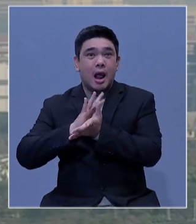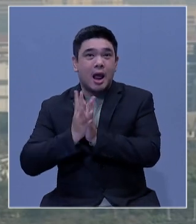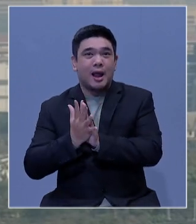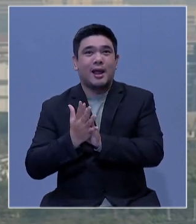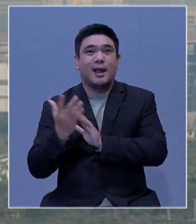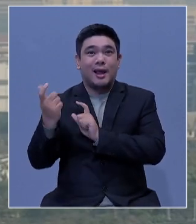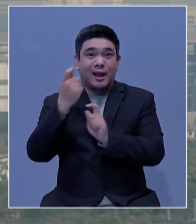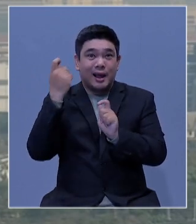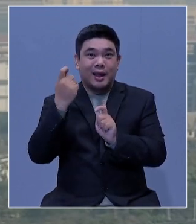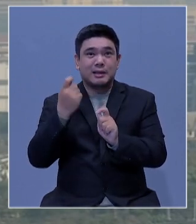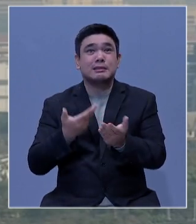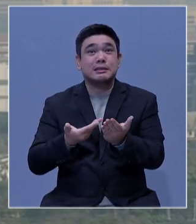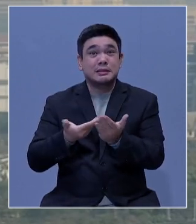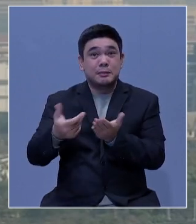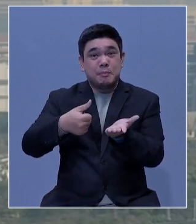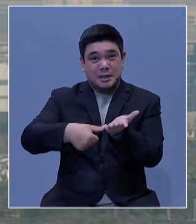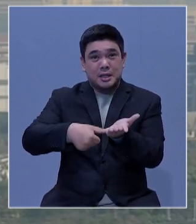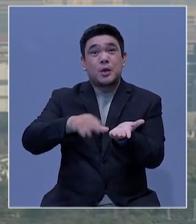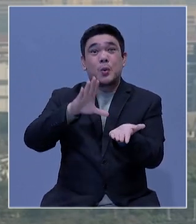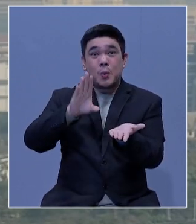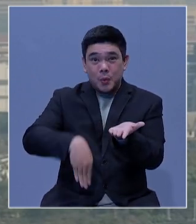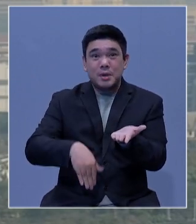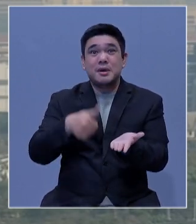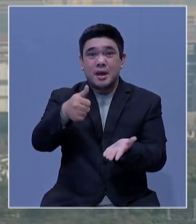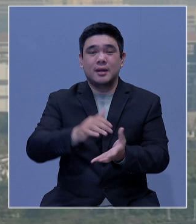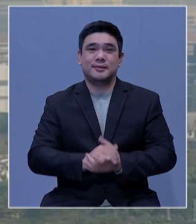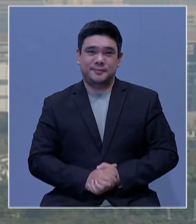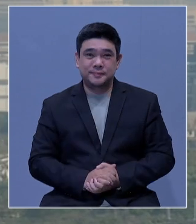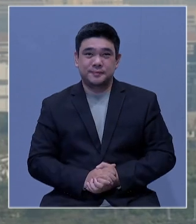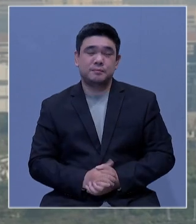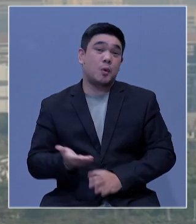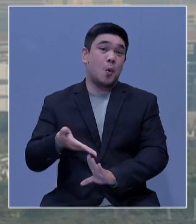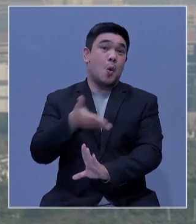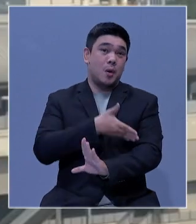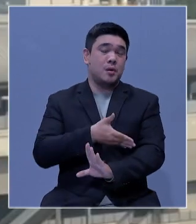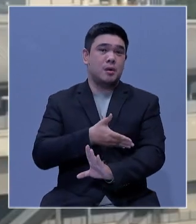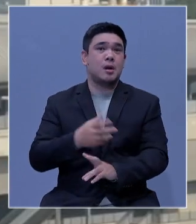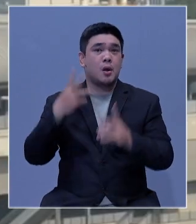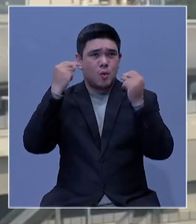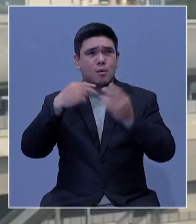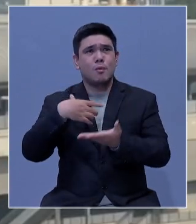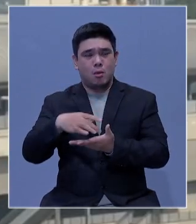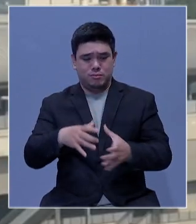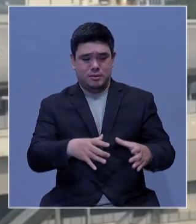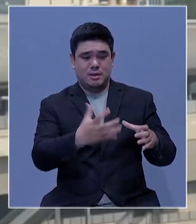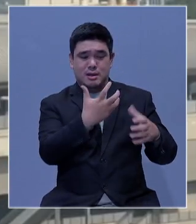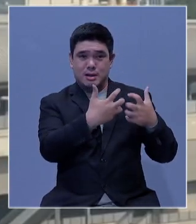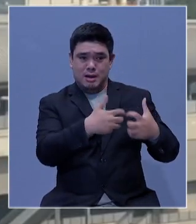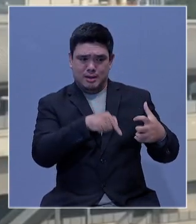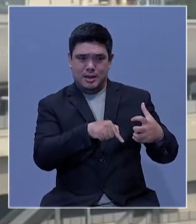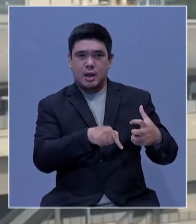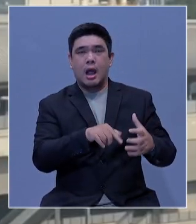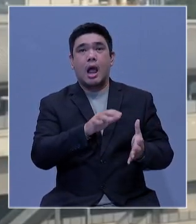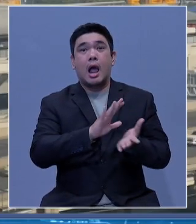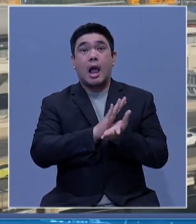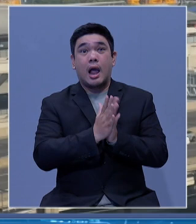เครื่อง้ออากาแล้วมารดหย่อนภาษีได้ด้วยคือวันก่อนท่านนายกก็พูดไงบอกว่าเออถ้ามีเครื่องเครื่องฟอกอากาศก็เปิดไว้แต่ทีนี้เข้าใจใน